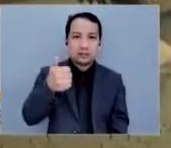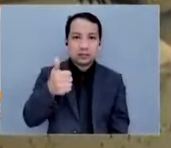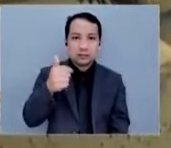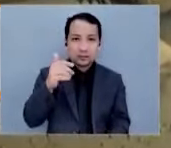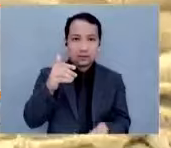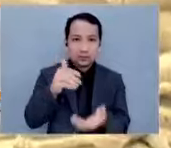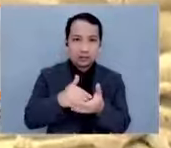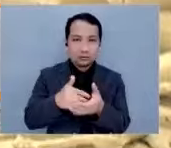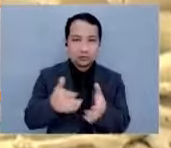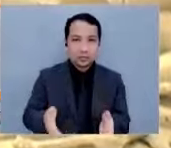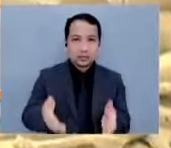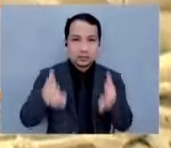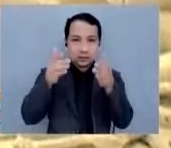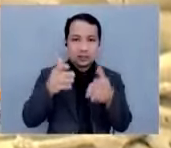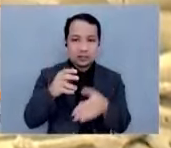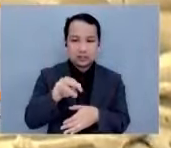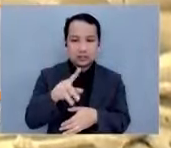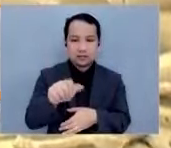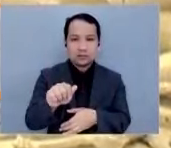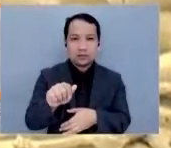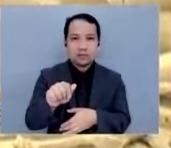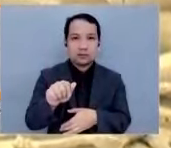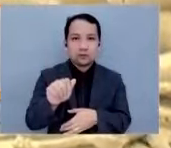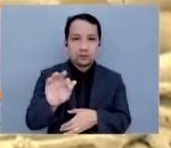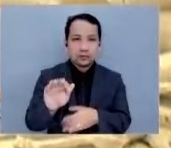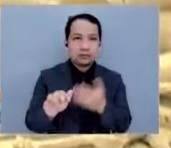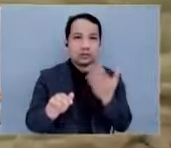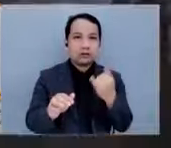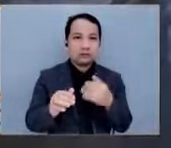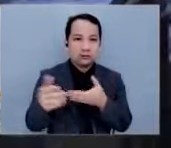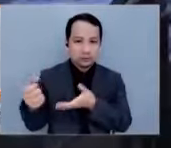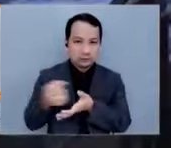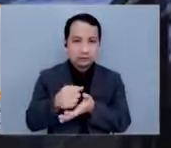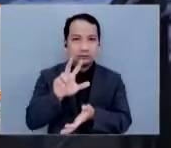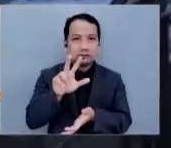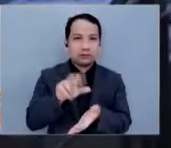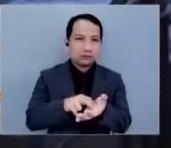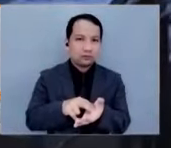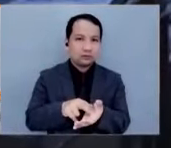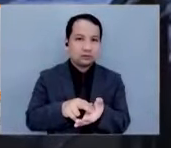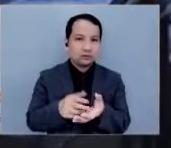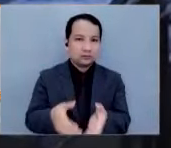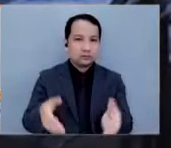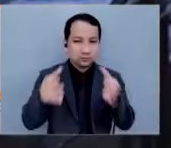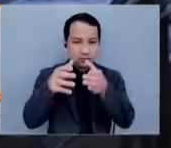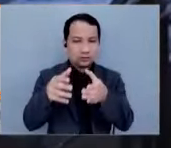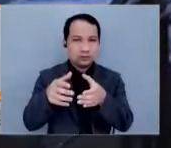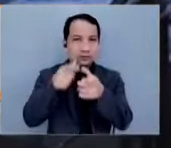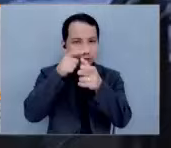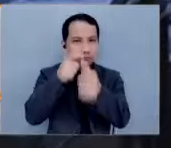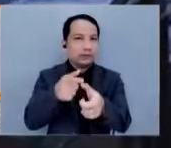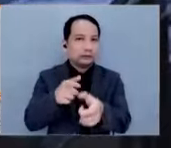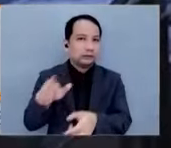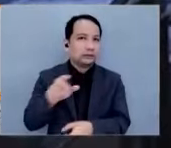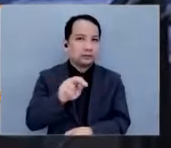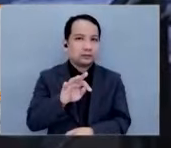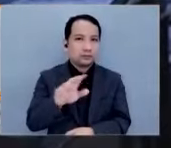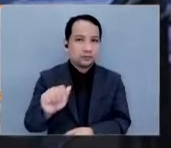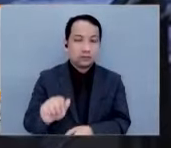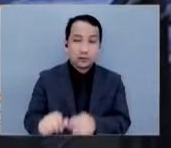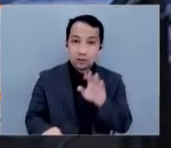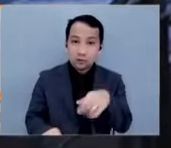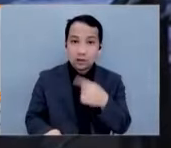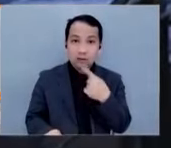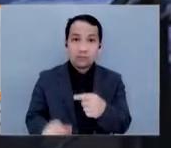sa NFA, 3,000 sako na lang daw ang nakuha. Grabe ng garapalan sa NFA. Imagine, nagbibenta